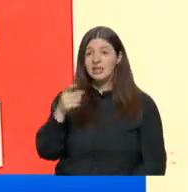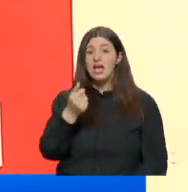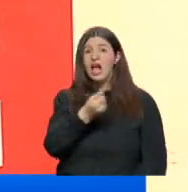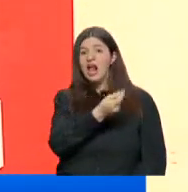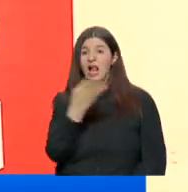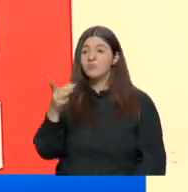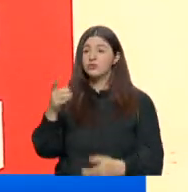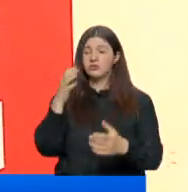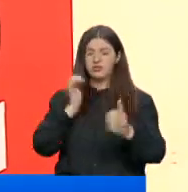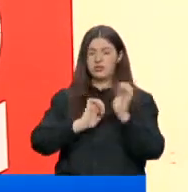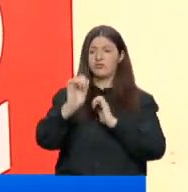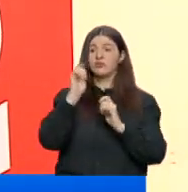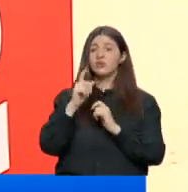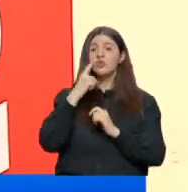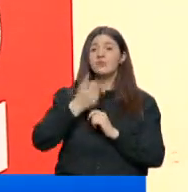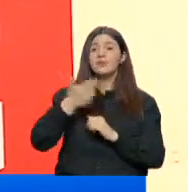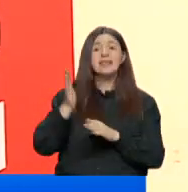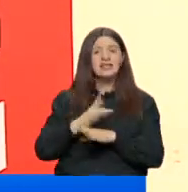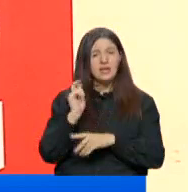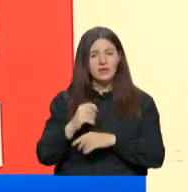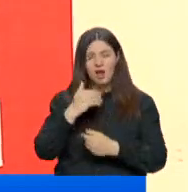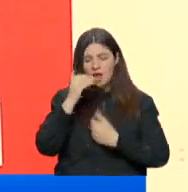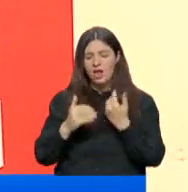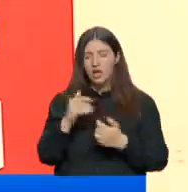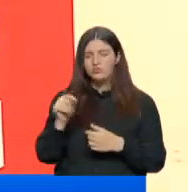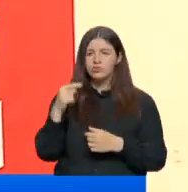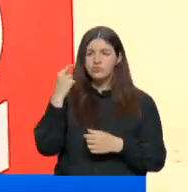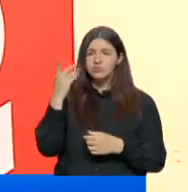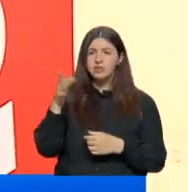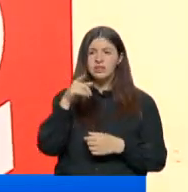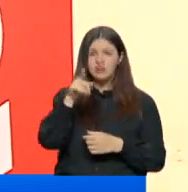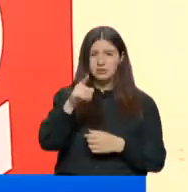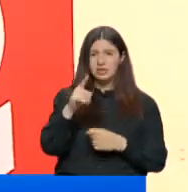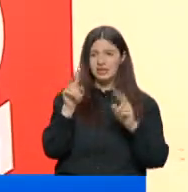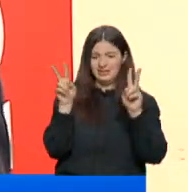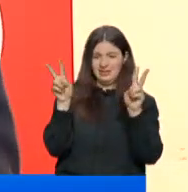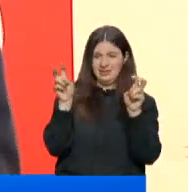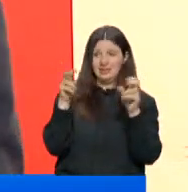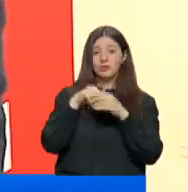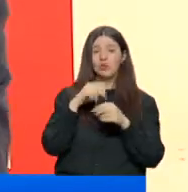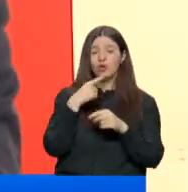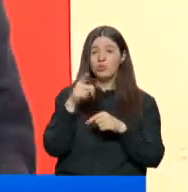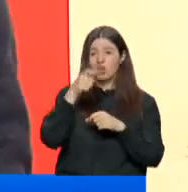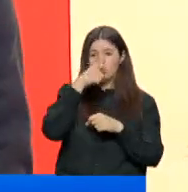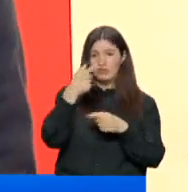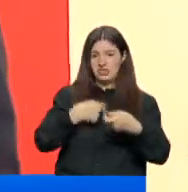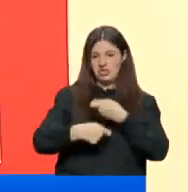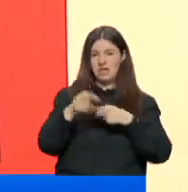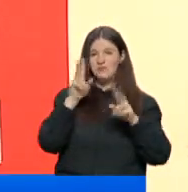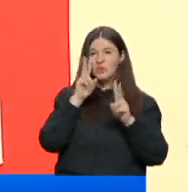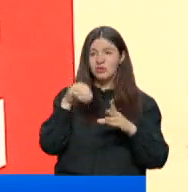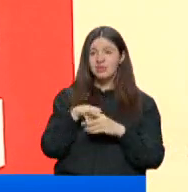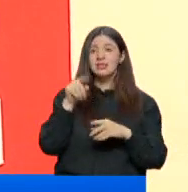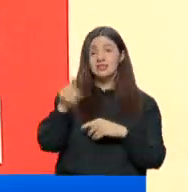bunu savundular. Cumhurbaşkanının bunu niye yaptığını savundular. Şimdi düşünsenize siz, tırnak içinde söylüyorum, onlar Türkiye'yi bir şirket gibi gördükleri